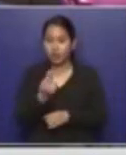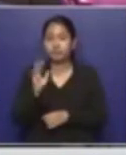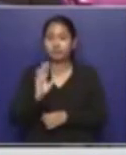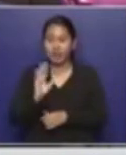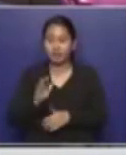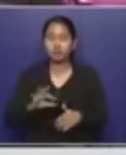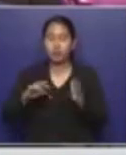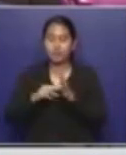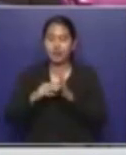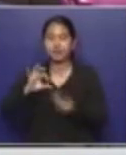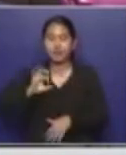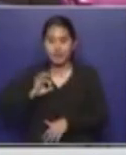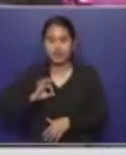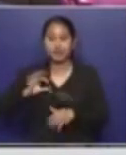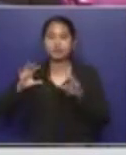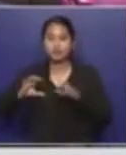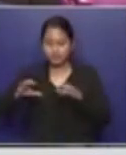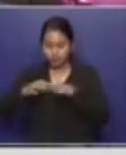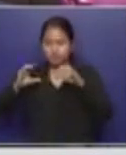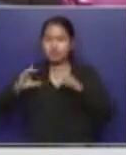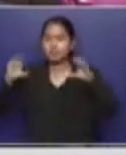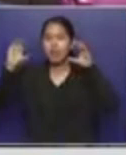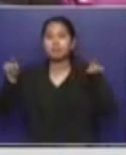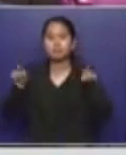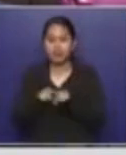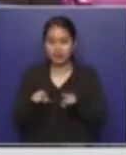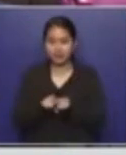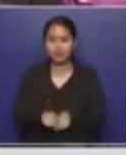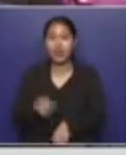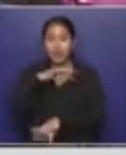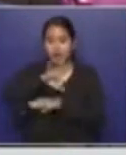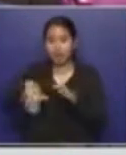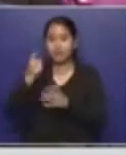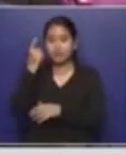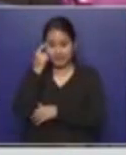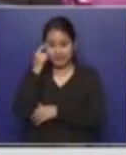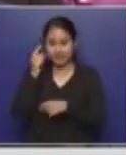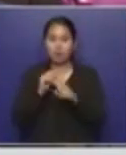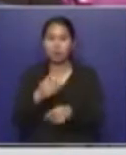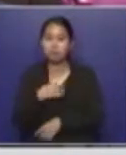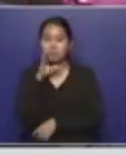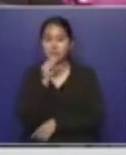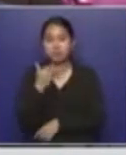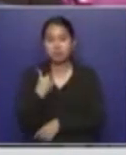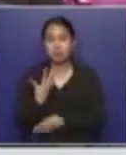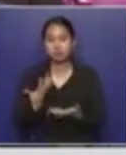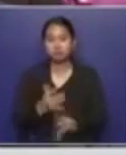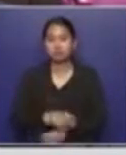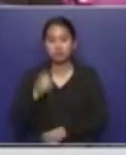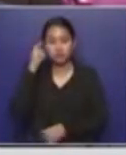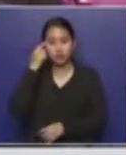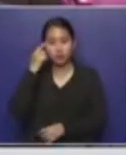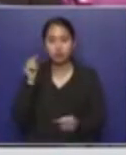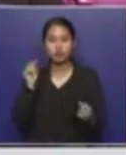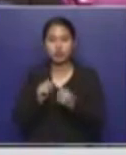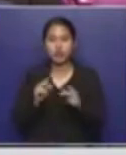รซีกฝ่ายรัฐบาลก็เหมือนกันทุกคนคิดแต่ทุกคนจะพูดหรือเปล่านั่นคืองบประมาณของกระทรว